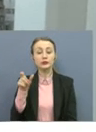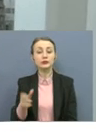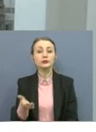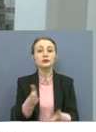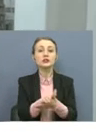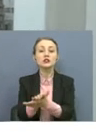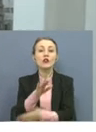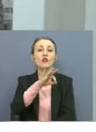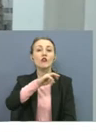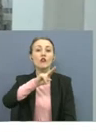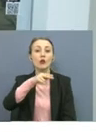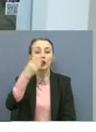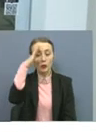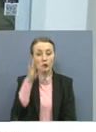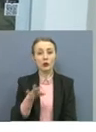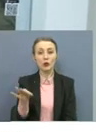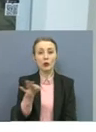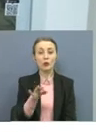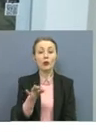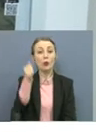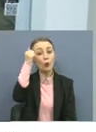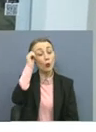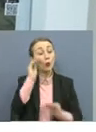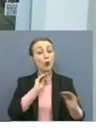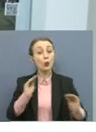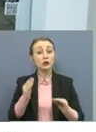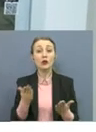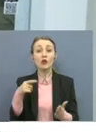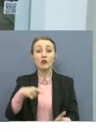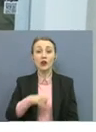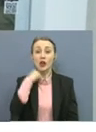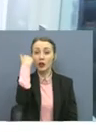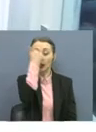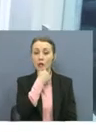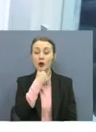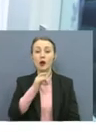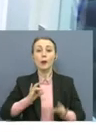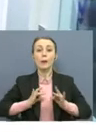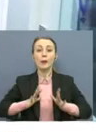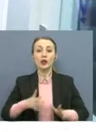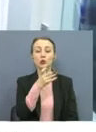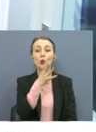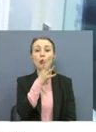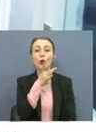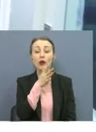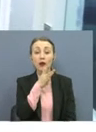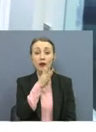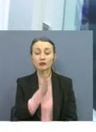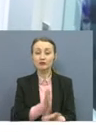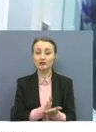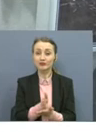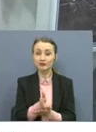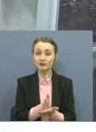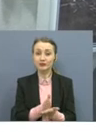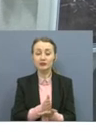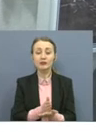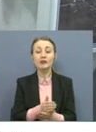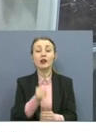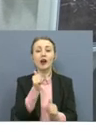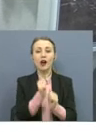облыстық тарихи өлкетану музейінің жаңа қорымен танысты. Биыл аталмыш музей өзінің 100 жылдық мерейтойын атап өтпекші. Музей жыл сайын